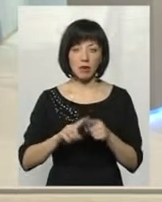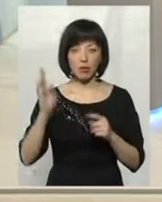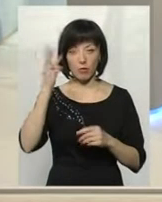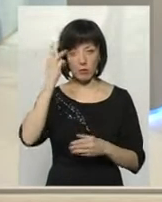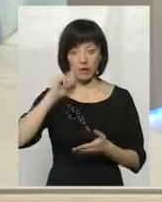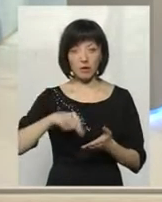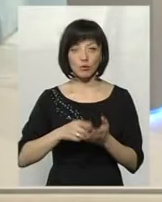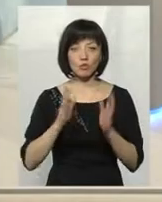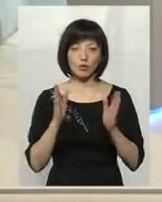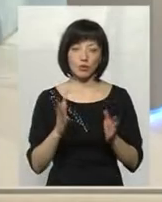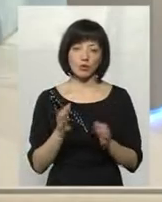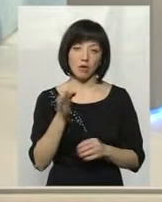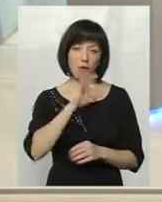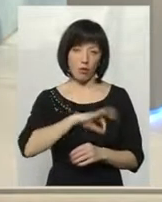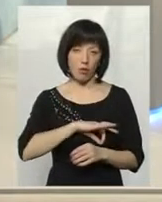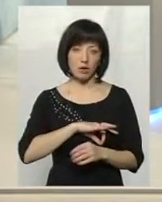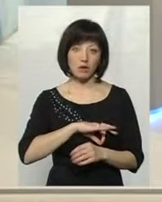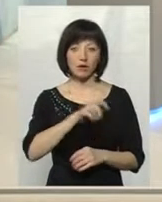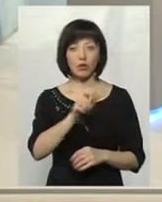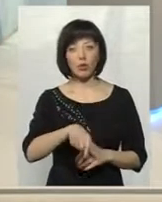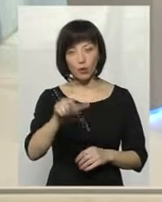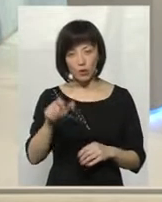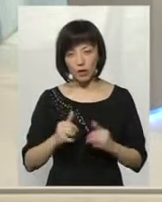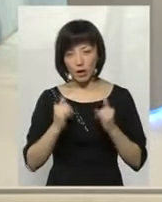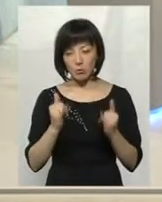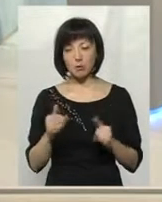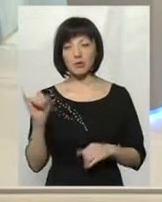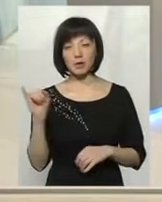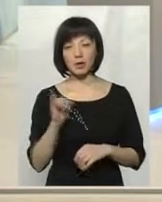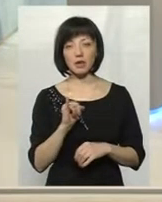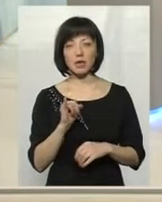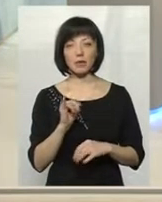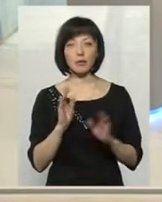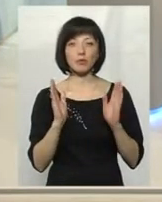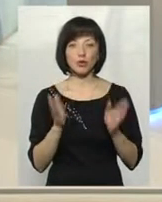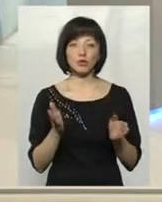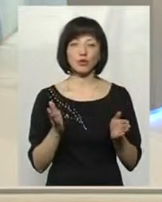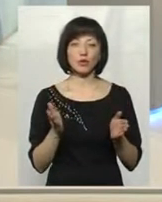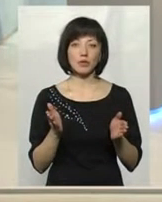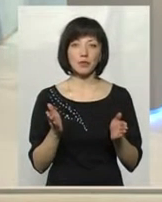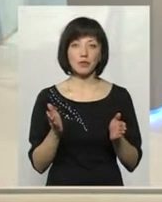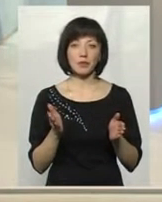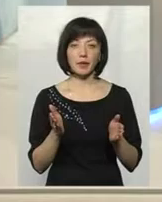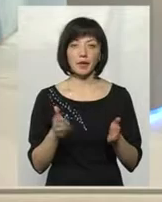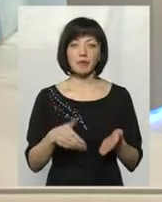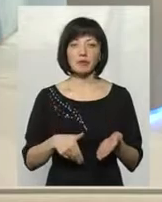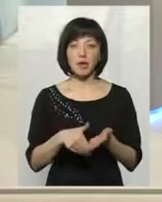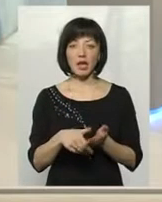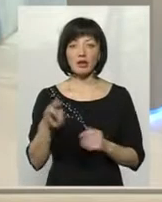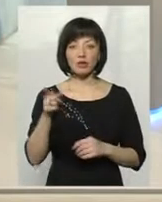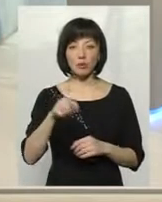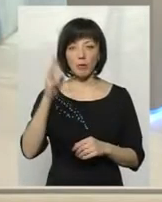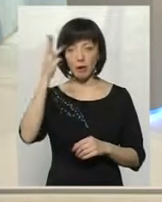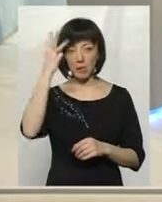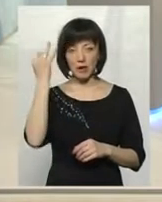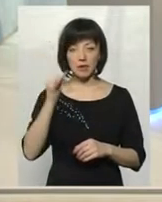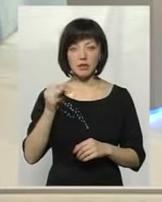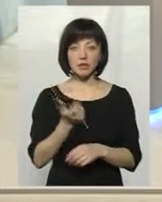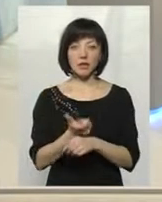Хмельницькому, будуть лише на користь його мешканців і будуть сприяти тому, аби Хмельницький